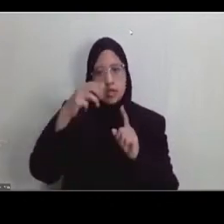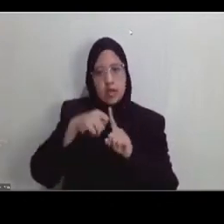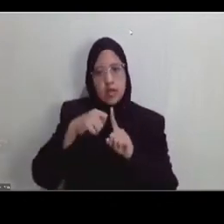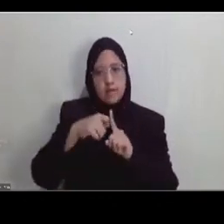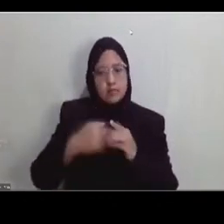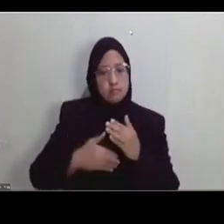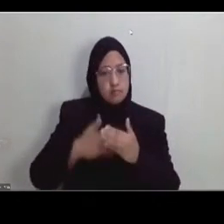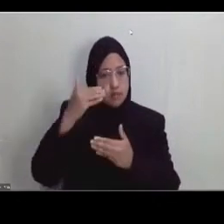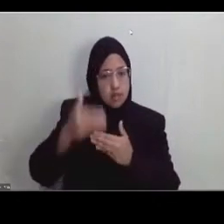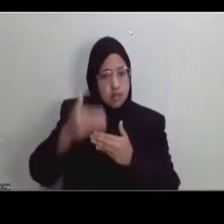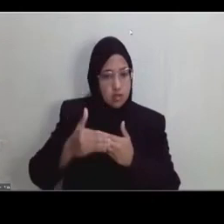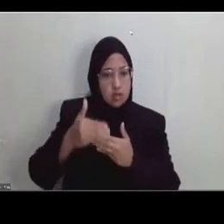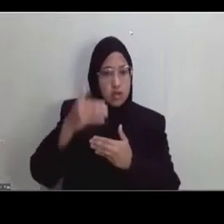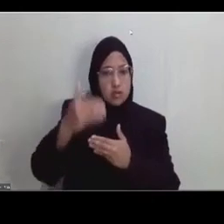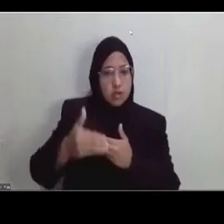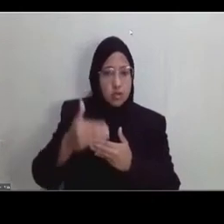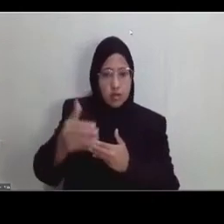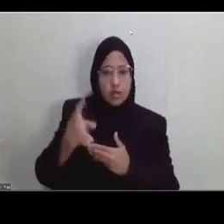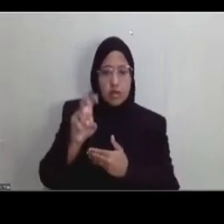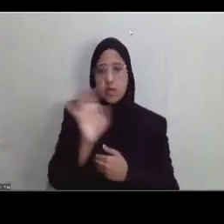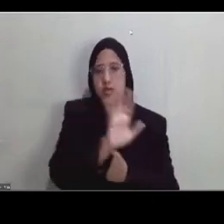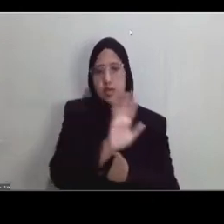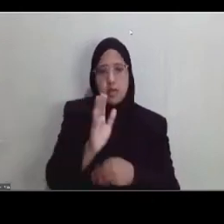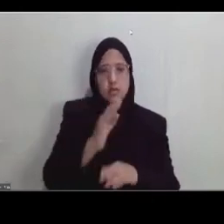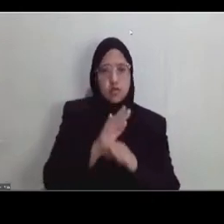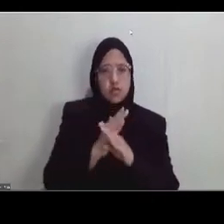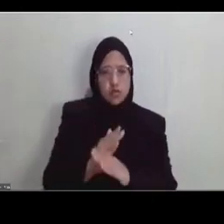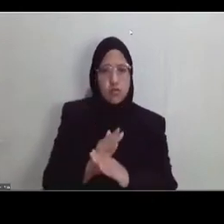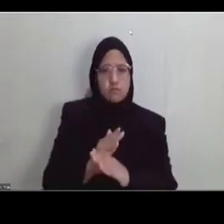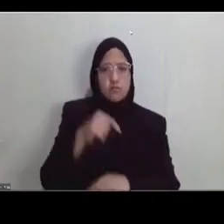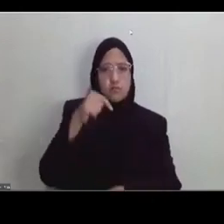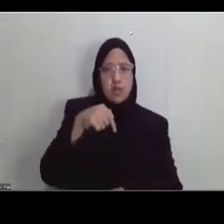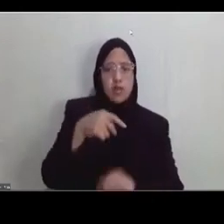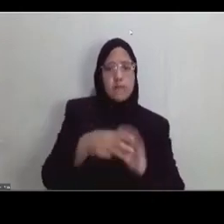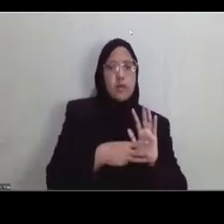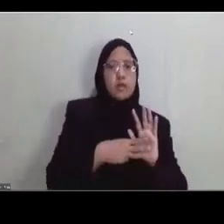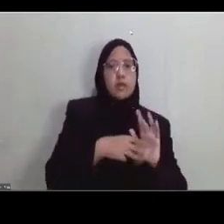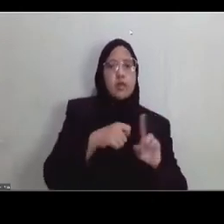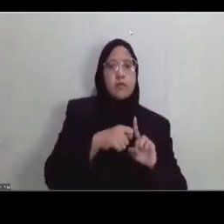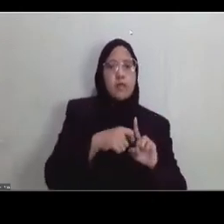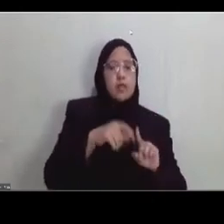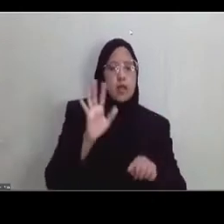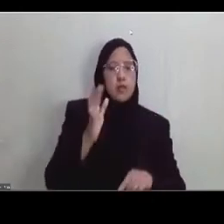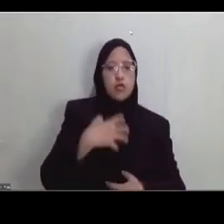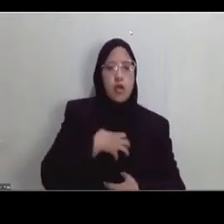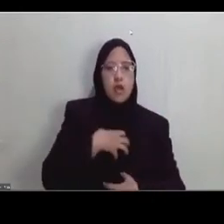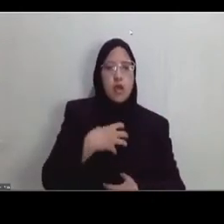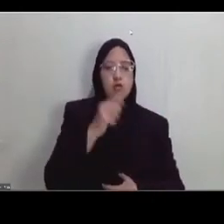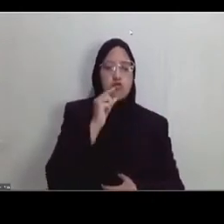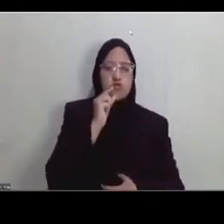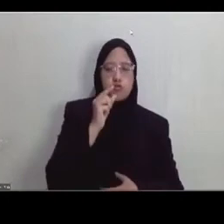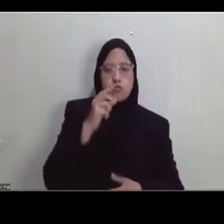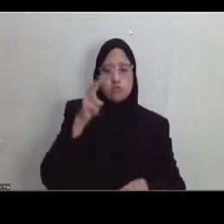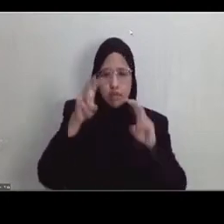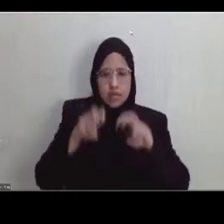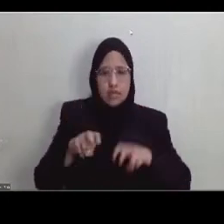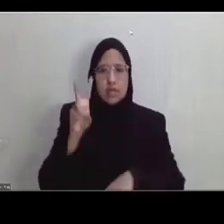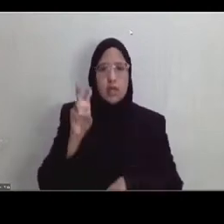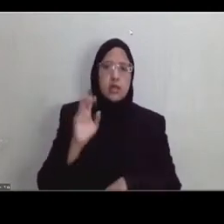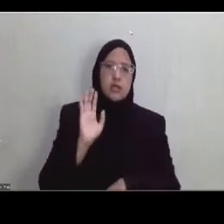selain tidak ada relevansinya majelis kehormatan saat ini tidak memiliki kewenangan demikian